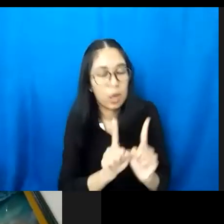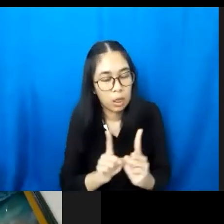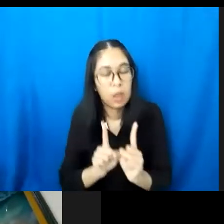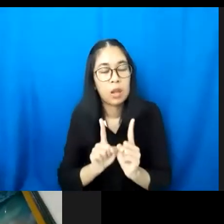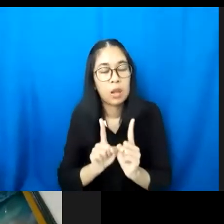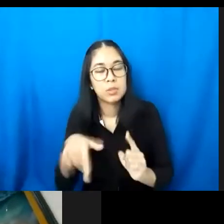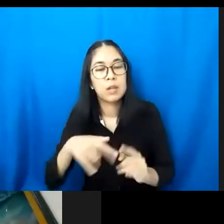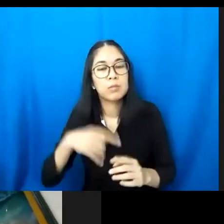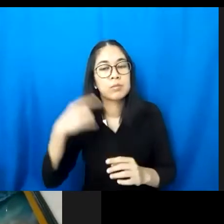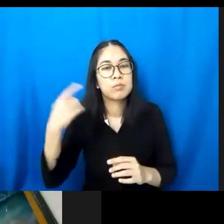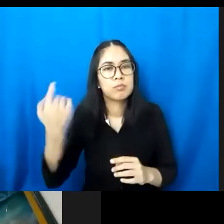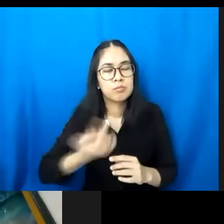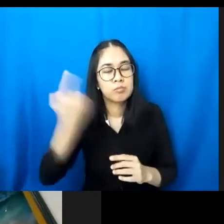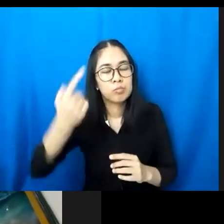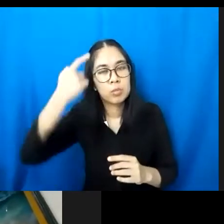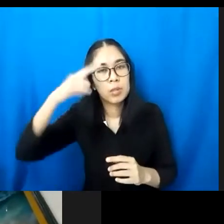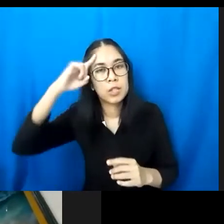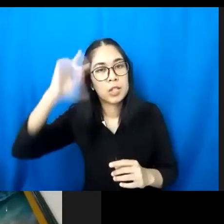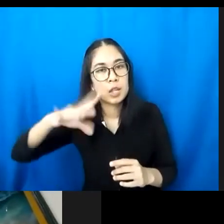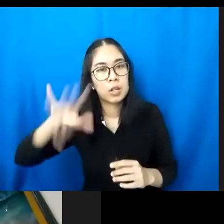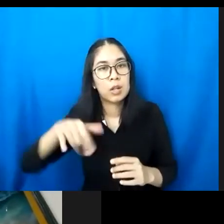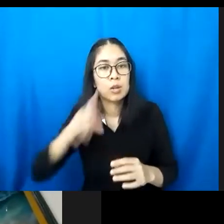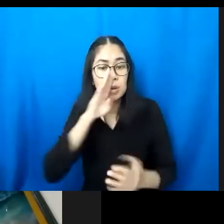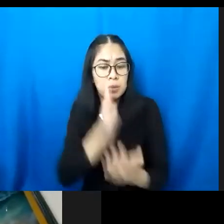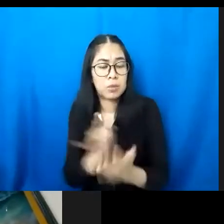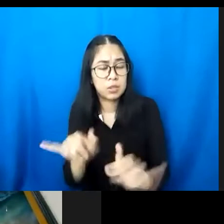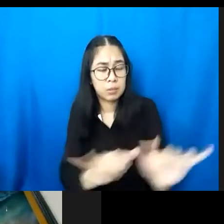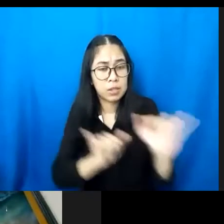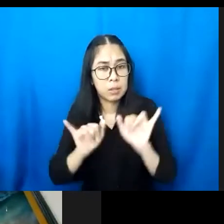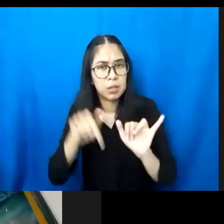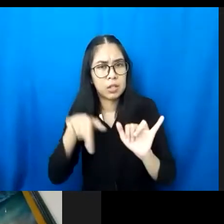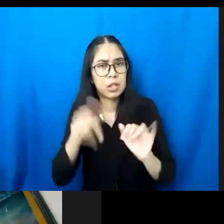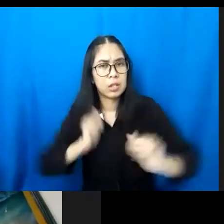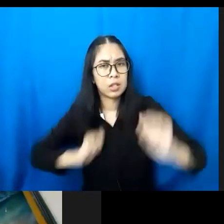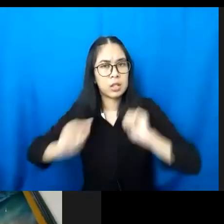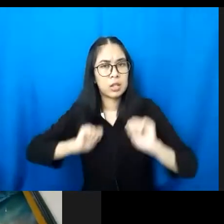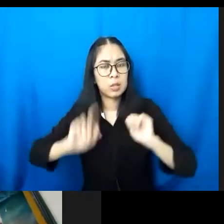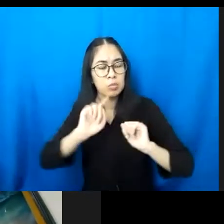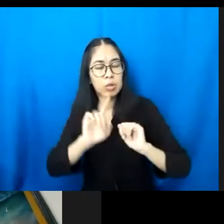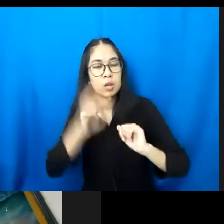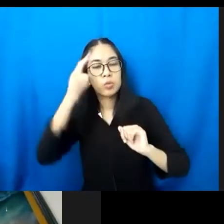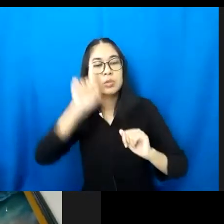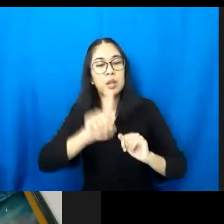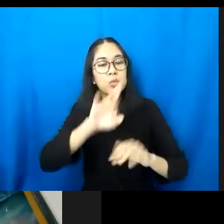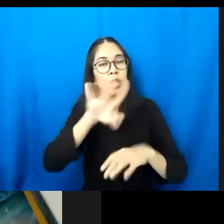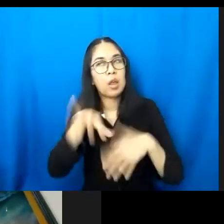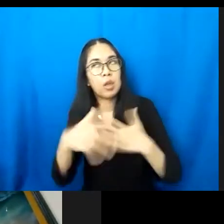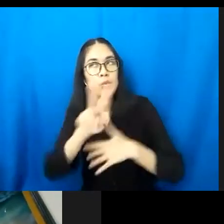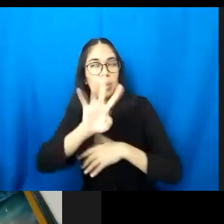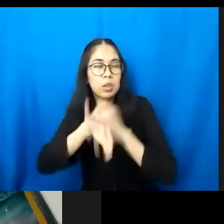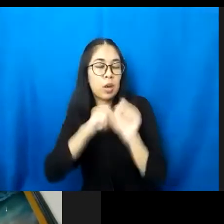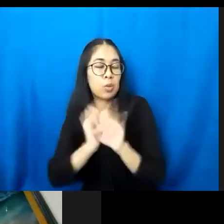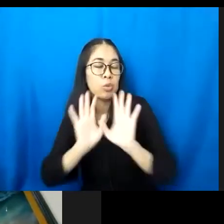desa. Dan kalau ini sudah menjadi komitmen bersama, tentunya ini bukan kegiatan yang hanya 1 atau 2 tahun saja. Demikian juga